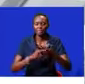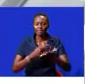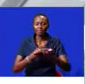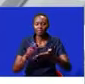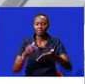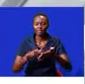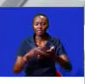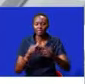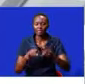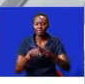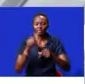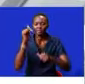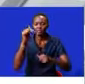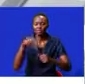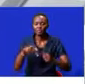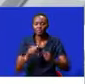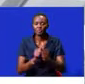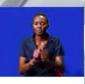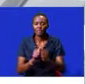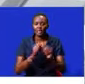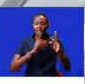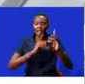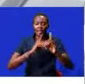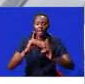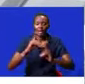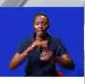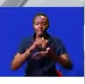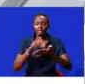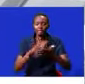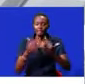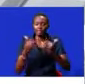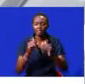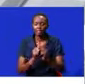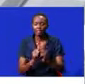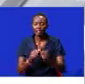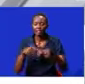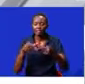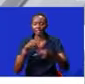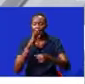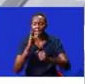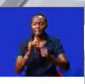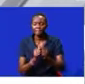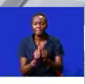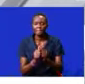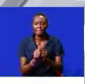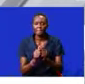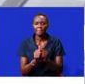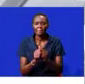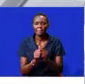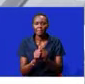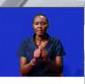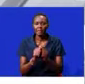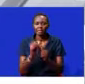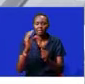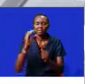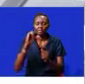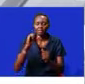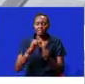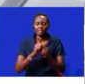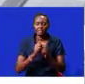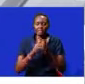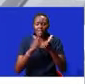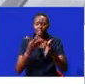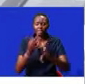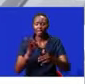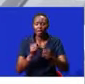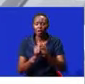kabende odiochieng' ma kawuoniendi twak ma kamano ne ichiwo koda jatend jolweny ma pacho kaendi General